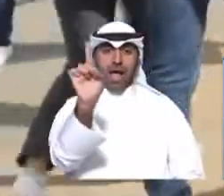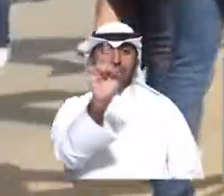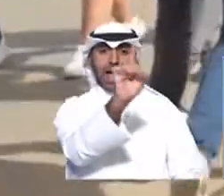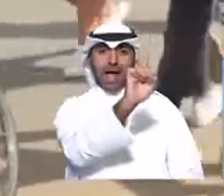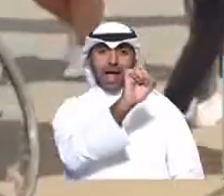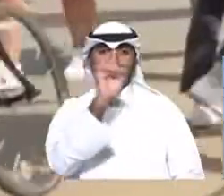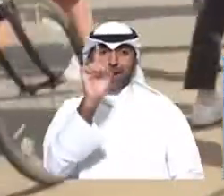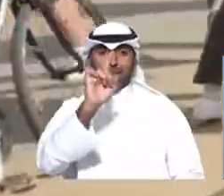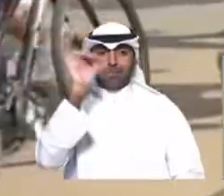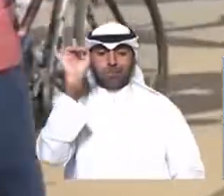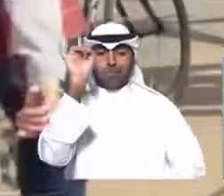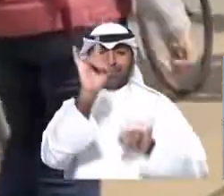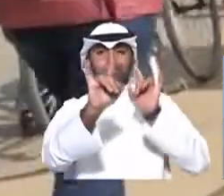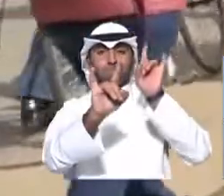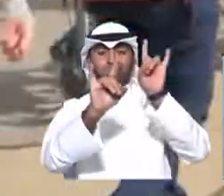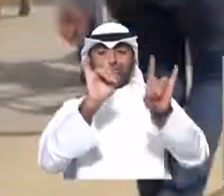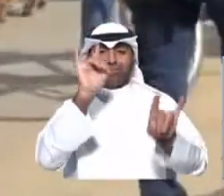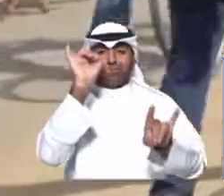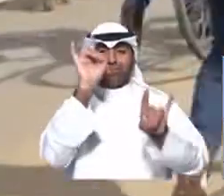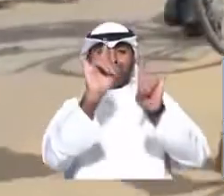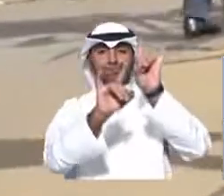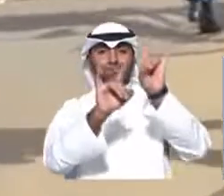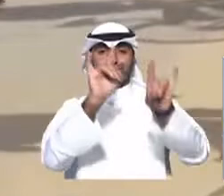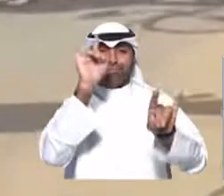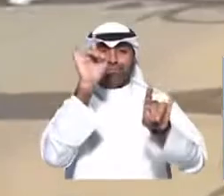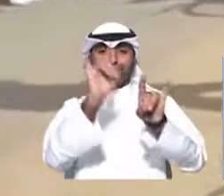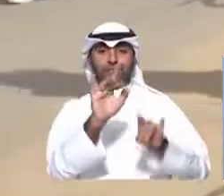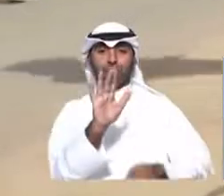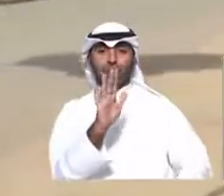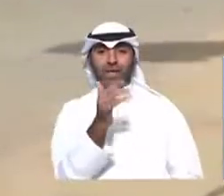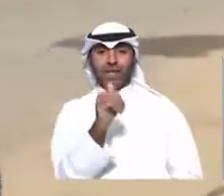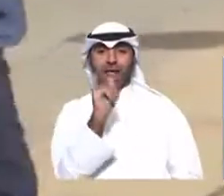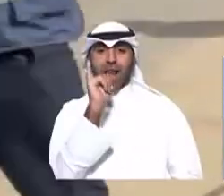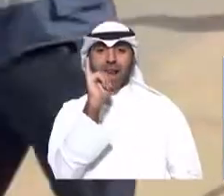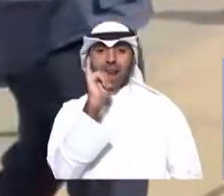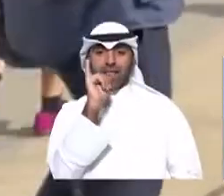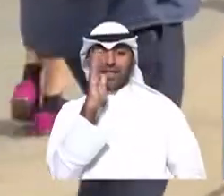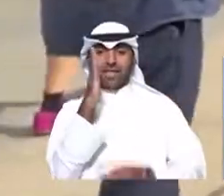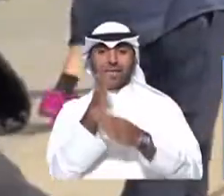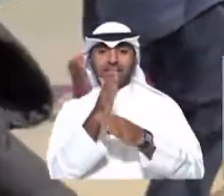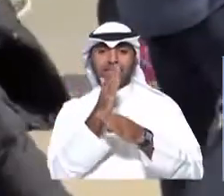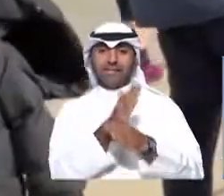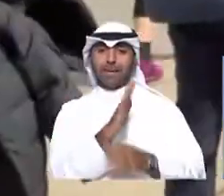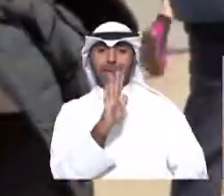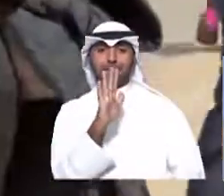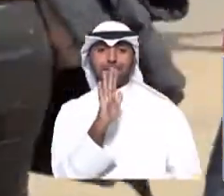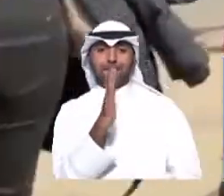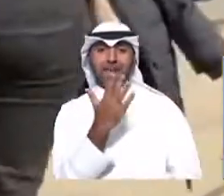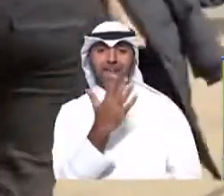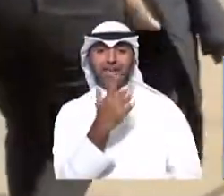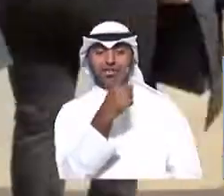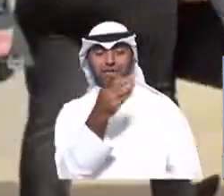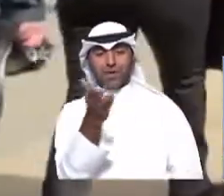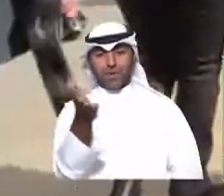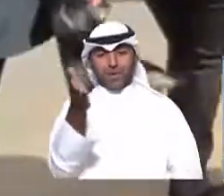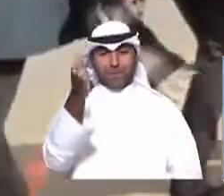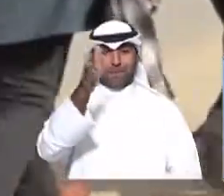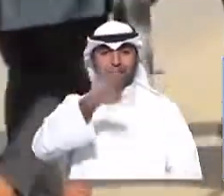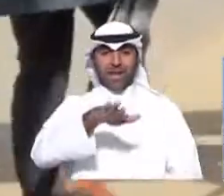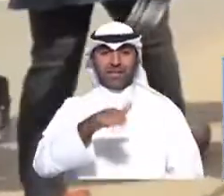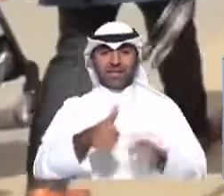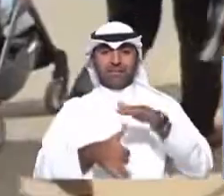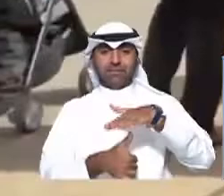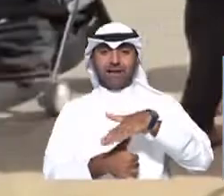الجماهير المتوافدين لتقديم واجب العزاء وتقديم احترامهم